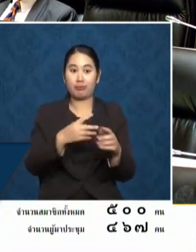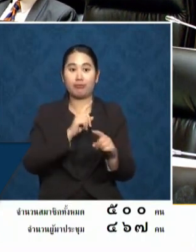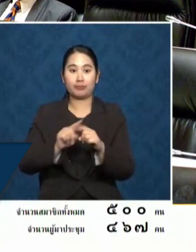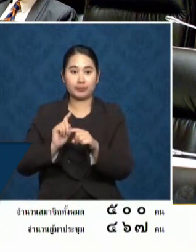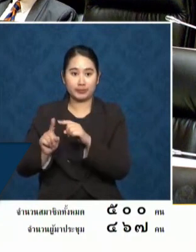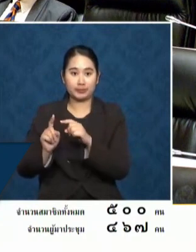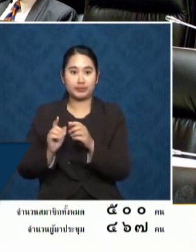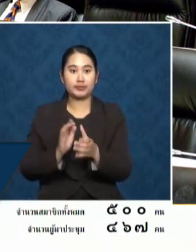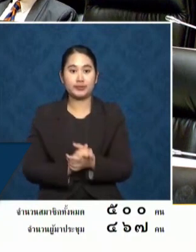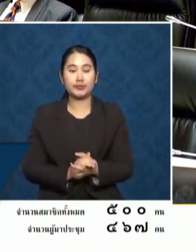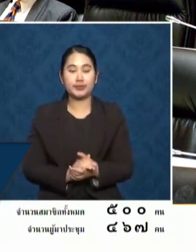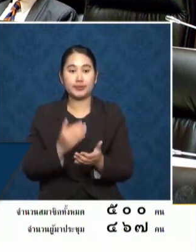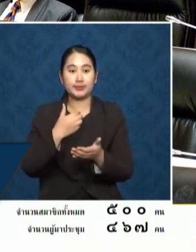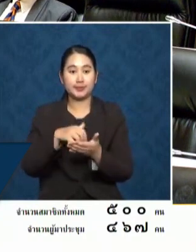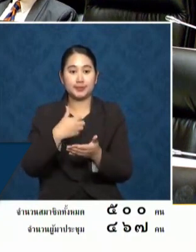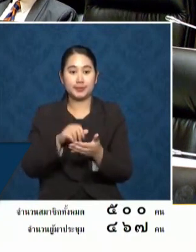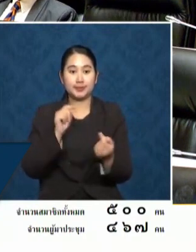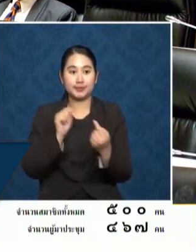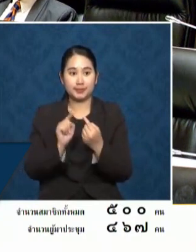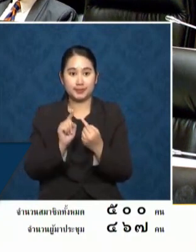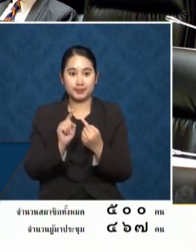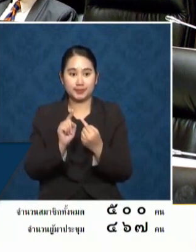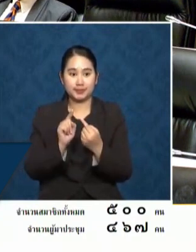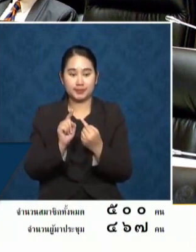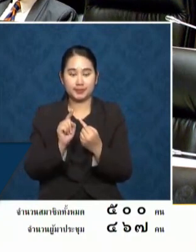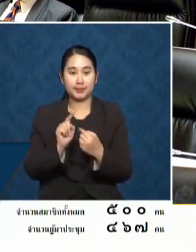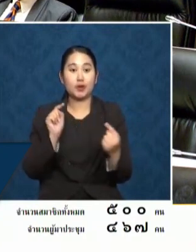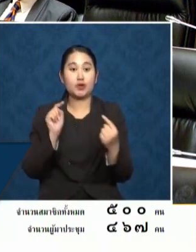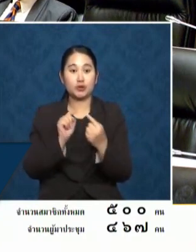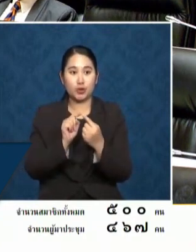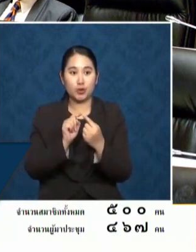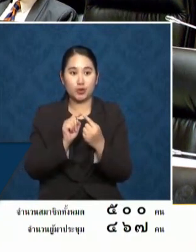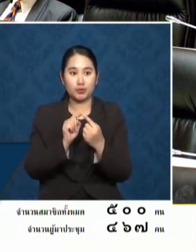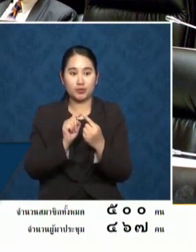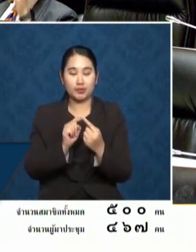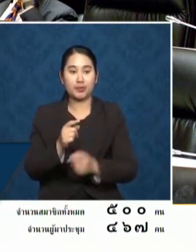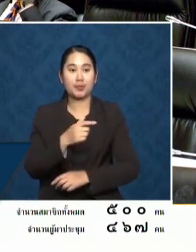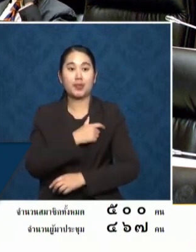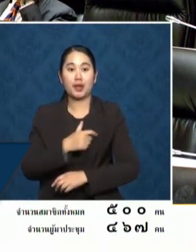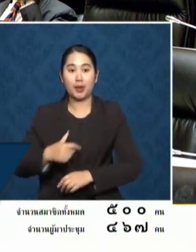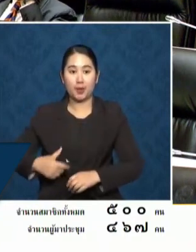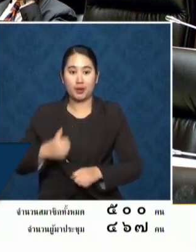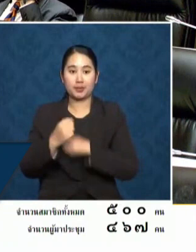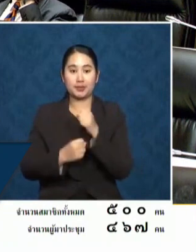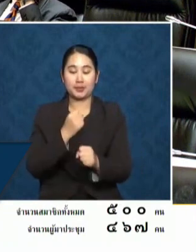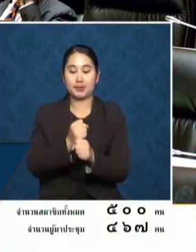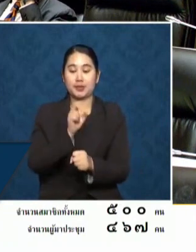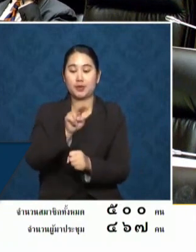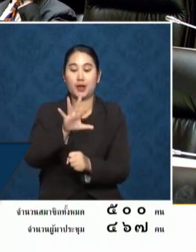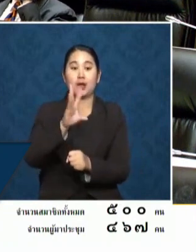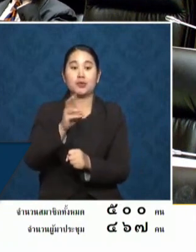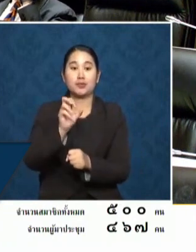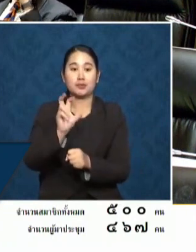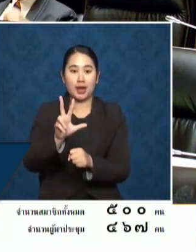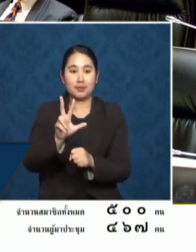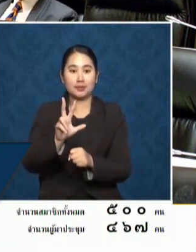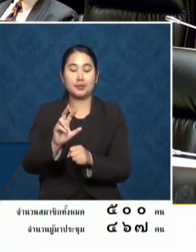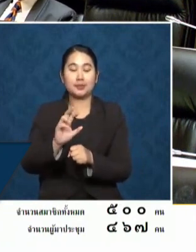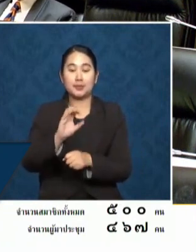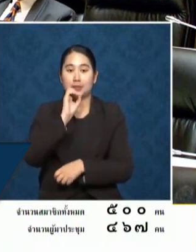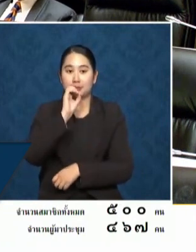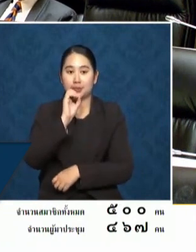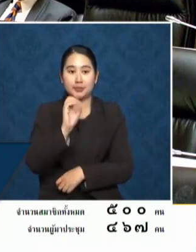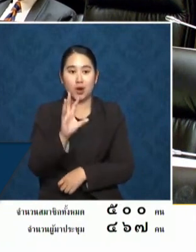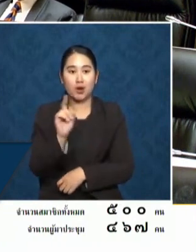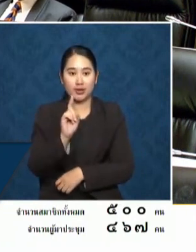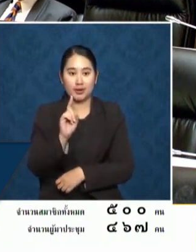ซึ่งสะท้อนครับผ่านเจตนาของพระบรมราโชบายเมื่อปี2563ที่ได้ปรับปรุงแนวปฏิบัติเรื่องขบวนเสด็จ